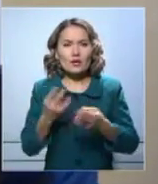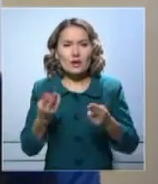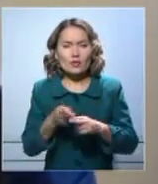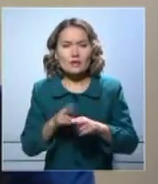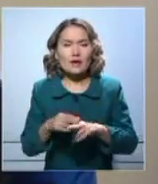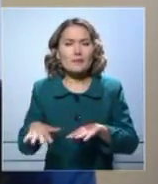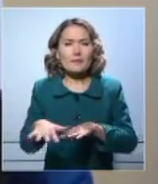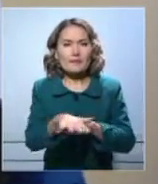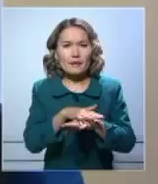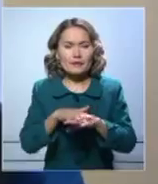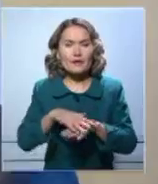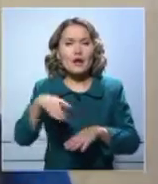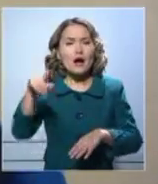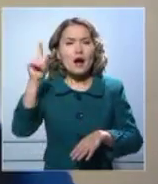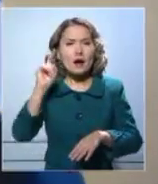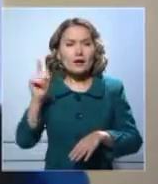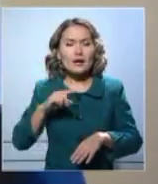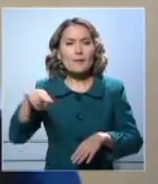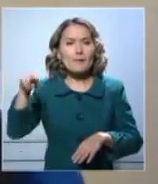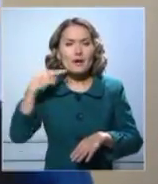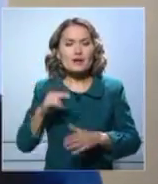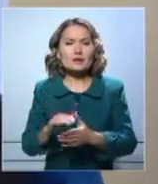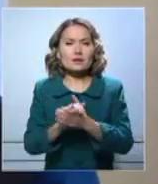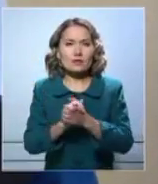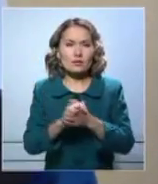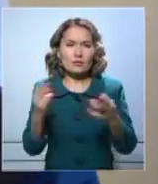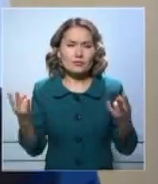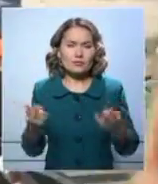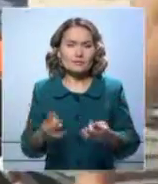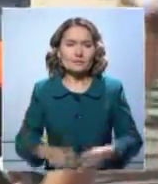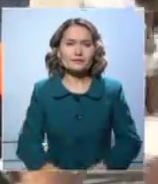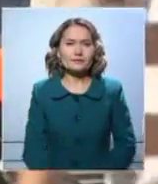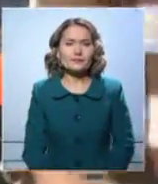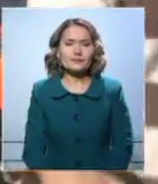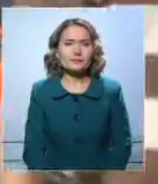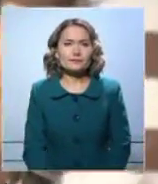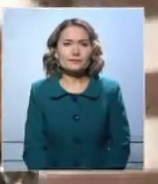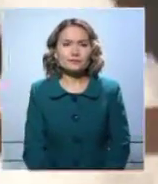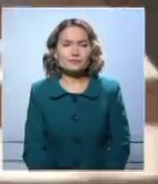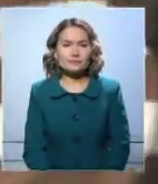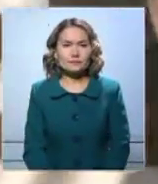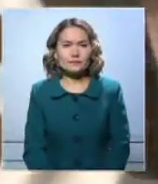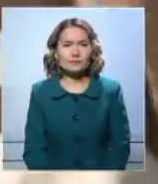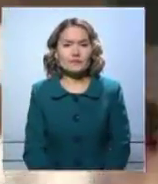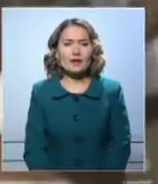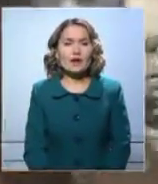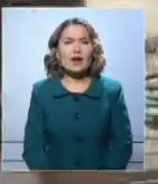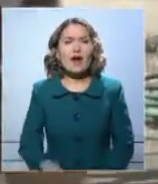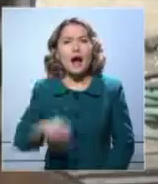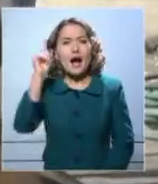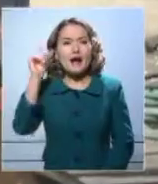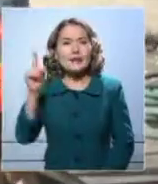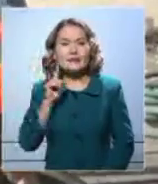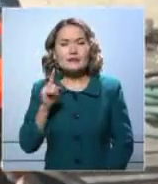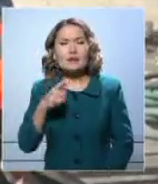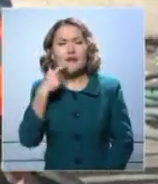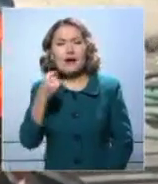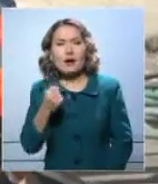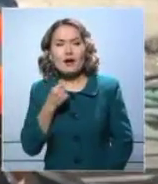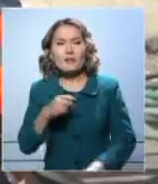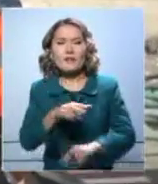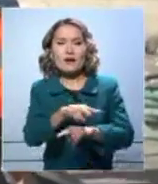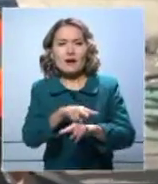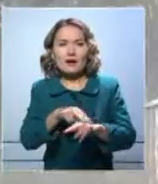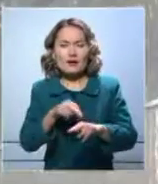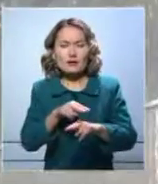келді. Аббас өз әрекеттері мен сөздеріне жауап берсін. Қалай болғанмен, бес Израиль әскеріне арабтарға қысым көрсетті